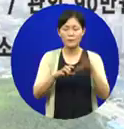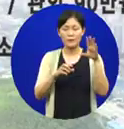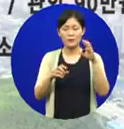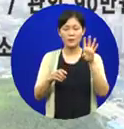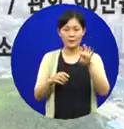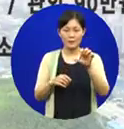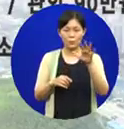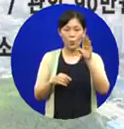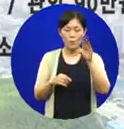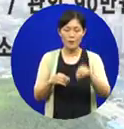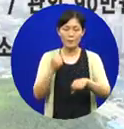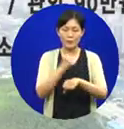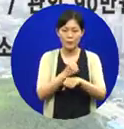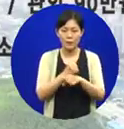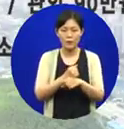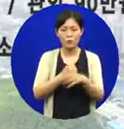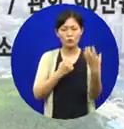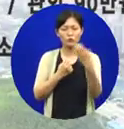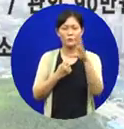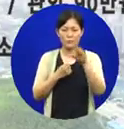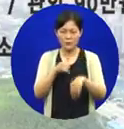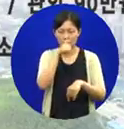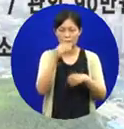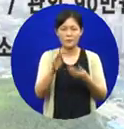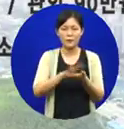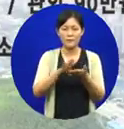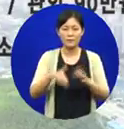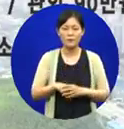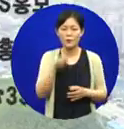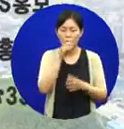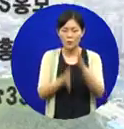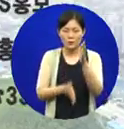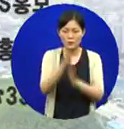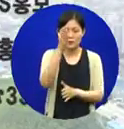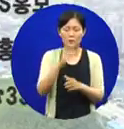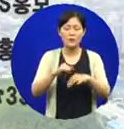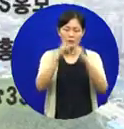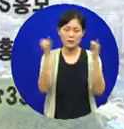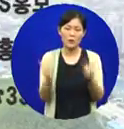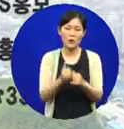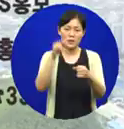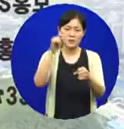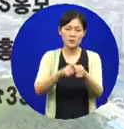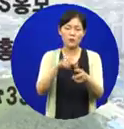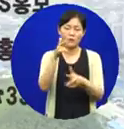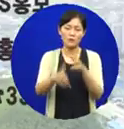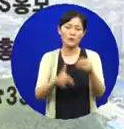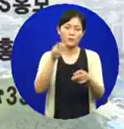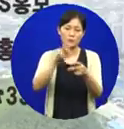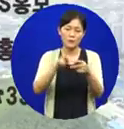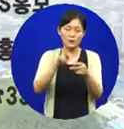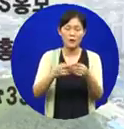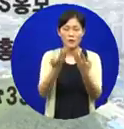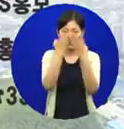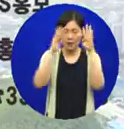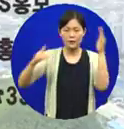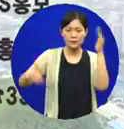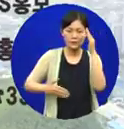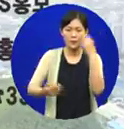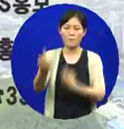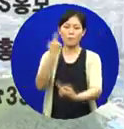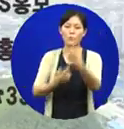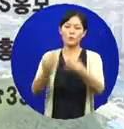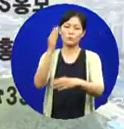주민 45만원, 관외지역은 90만원입니다. 용인시 사회적 기업 지원센터는 대학생